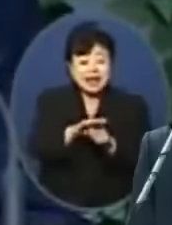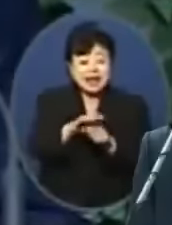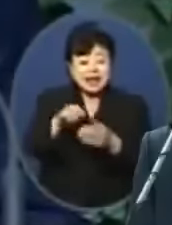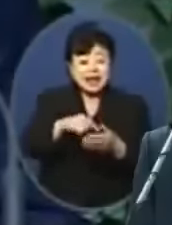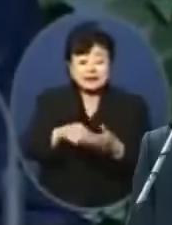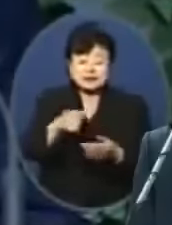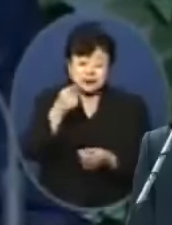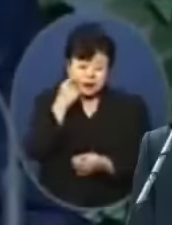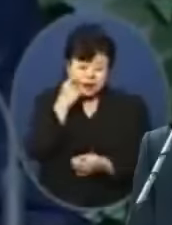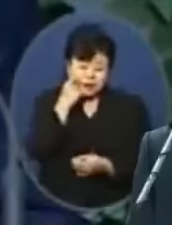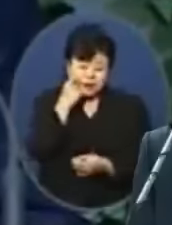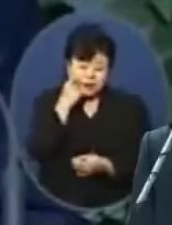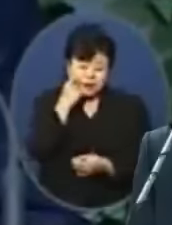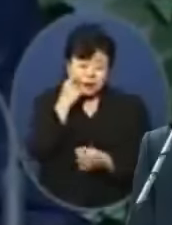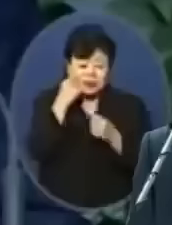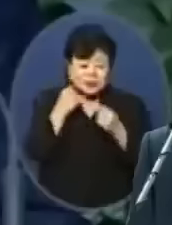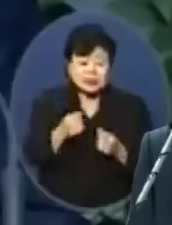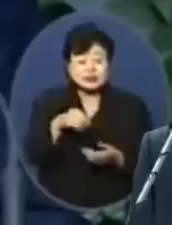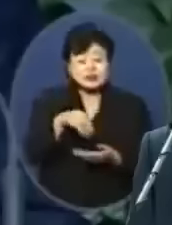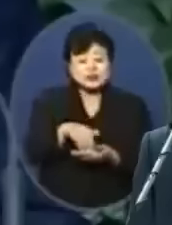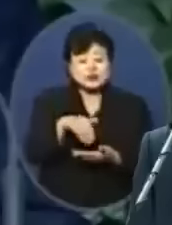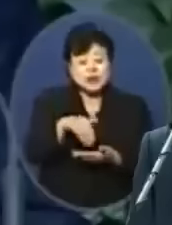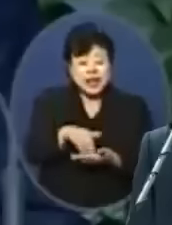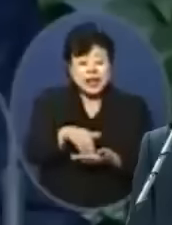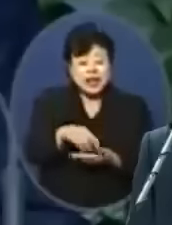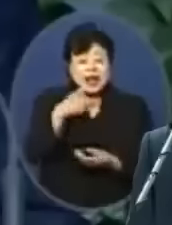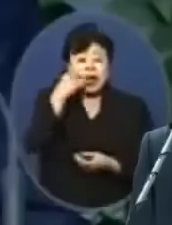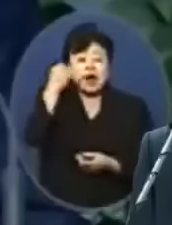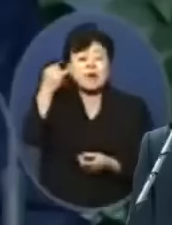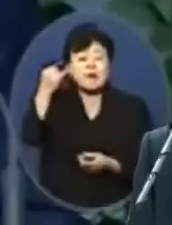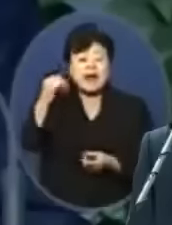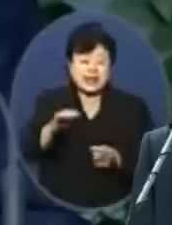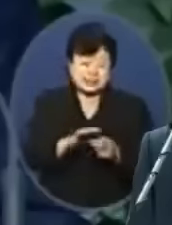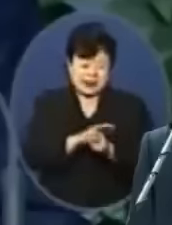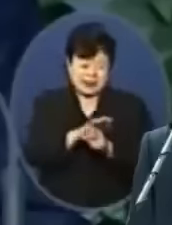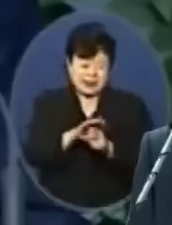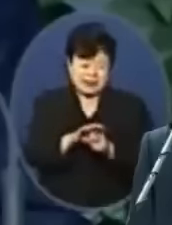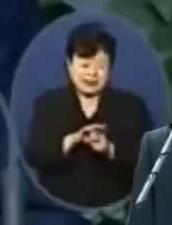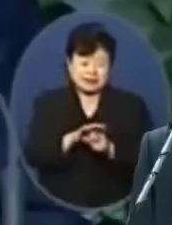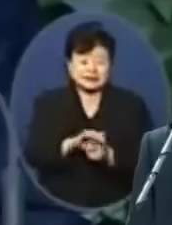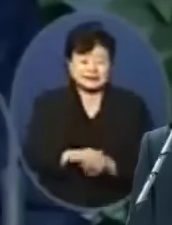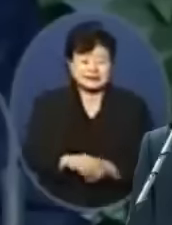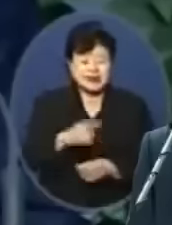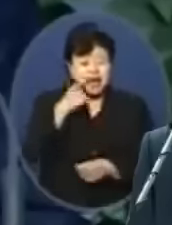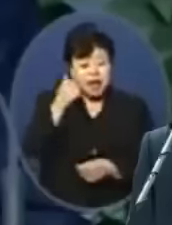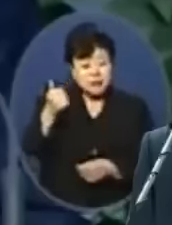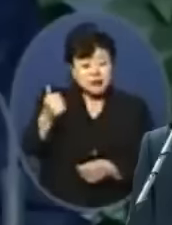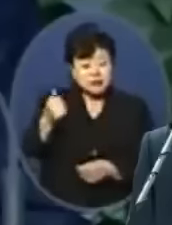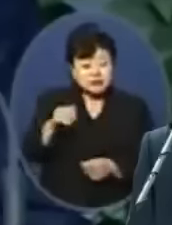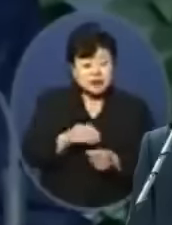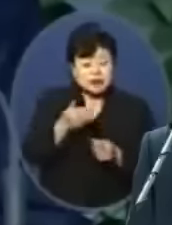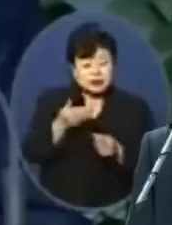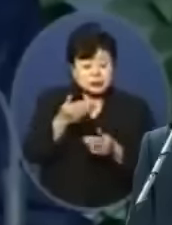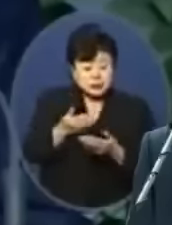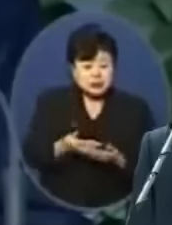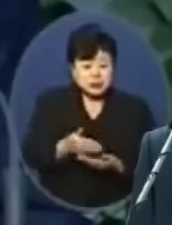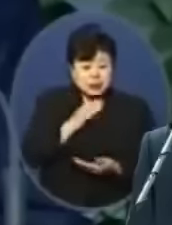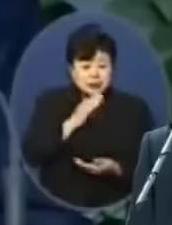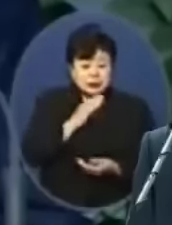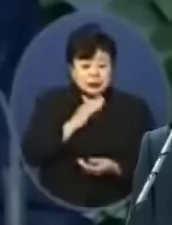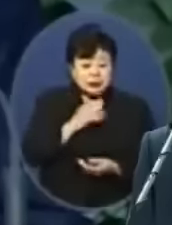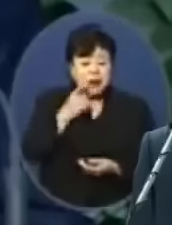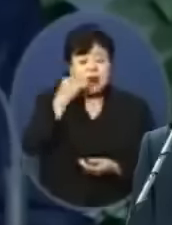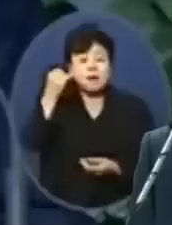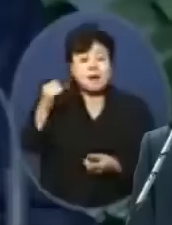갚지 못하고 사는 후회가 되는 것이 어머님에 대한 사랑인 것입니다. 아버지도 물론 사랑했지만 간단한